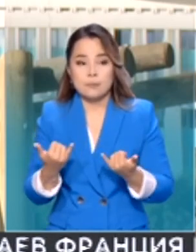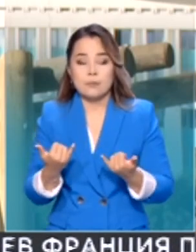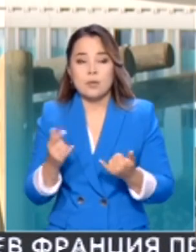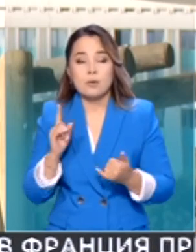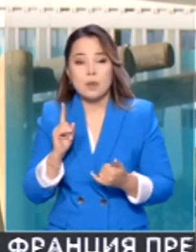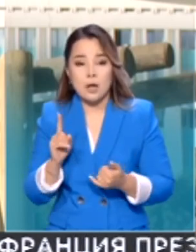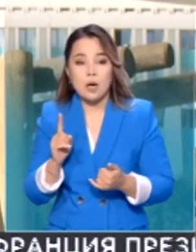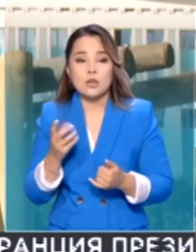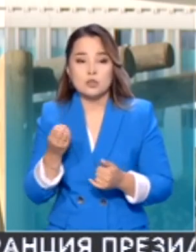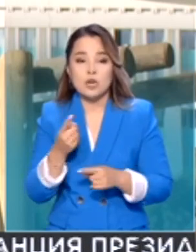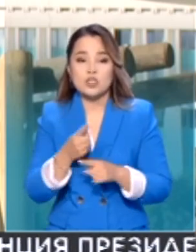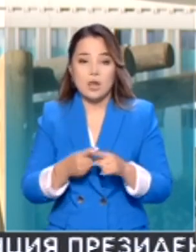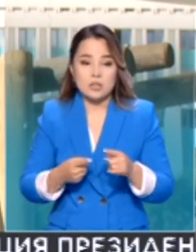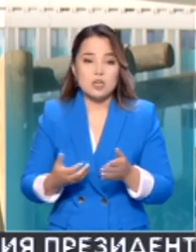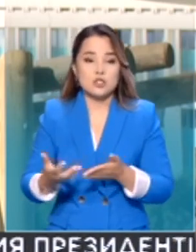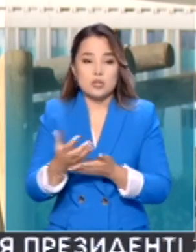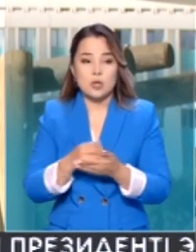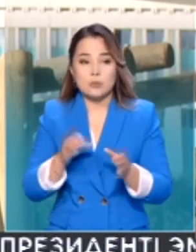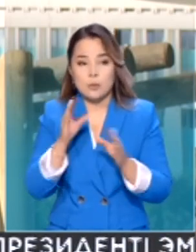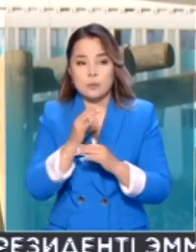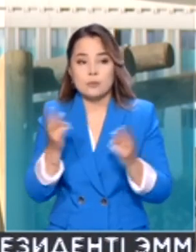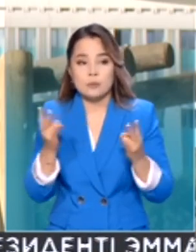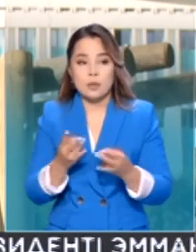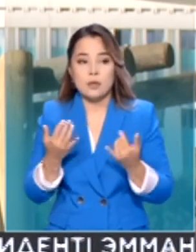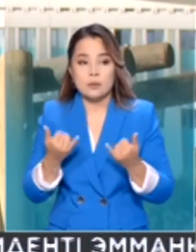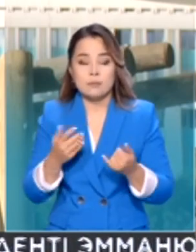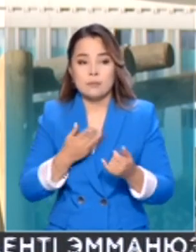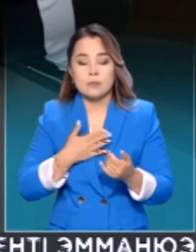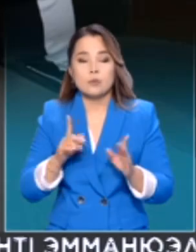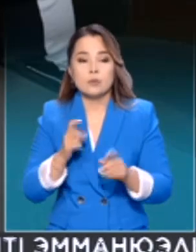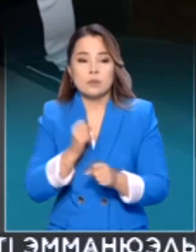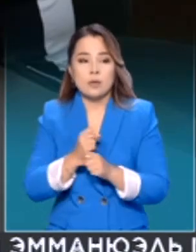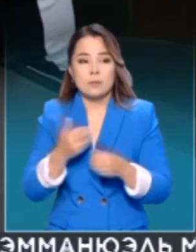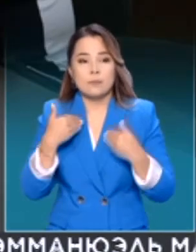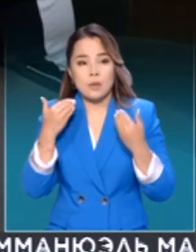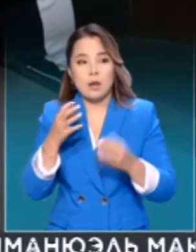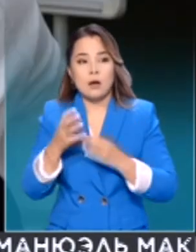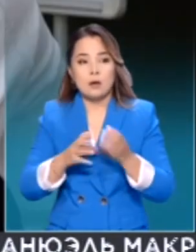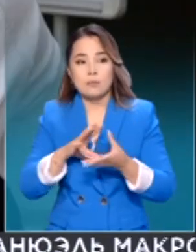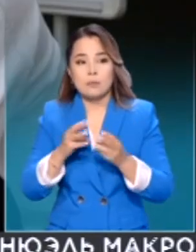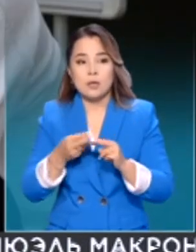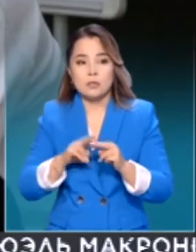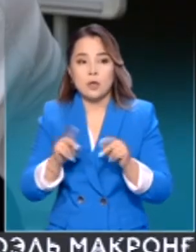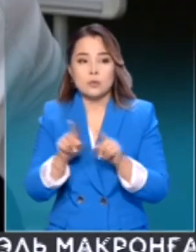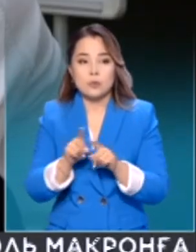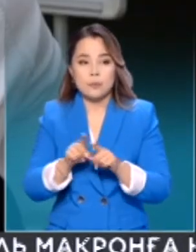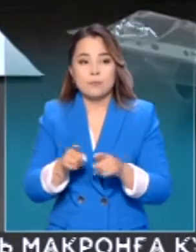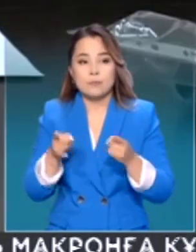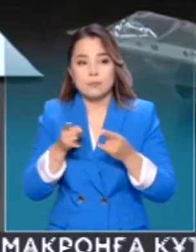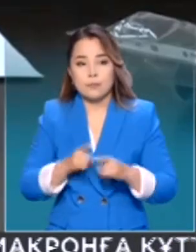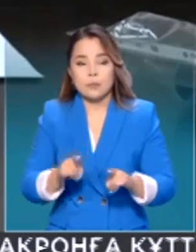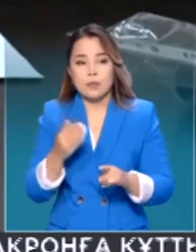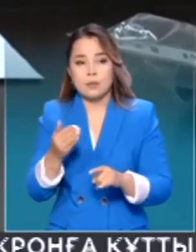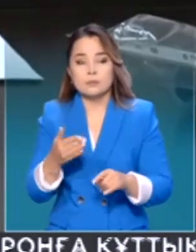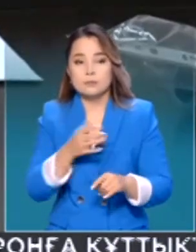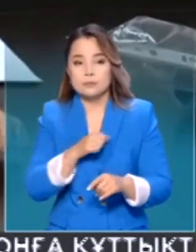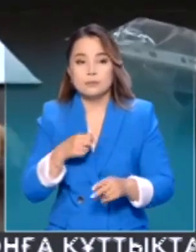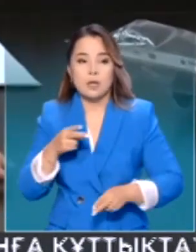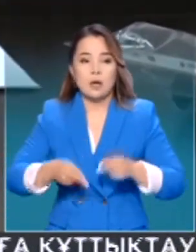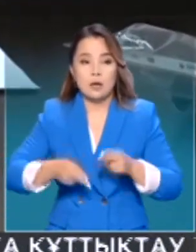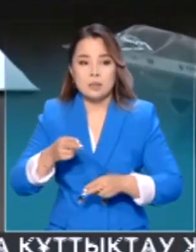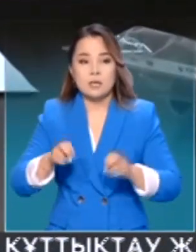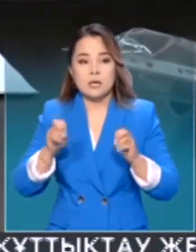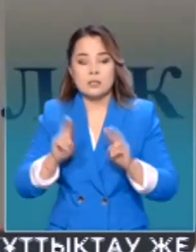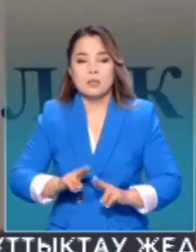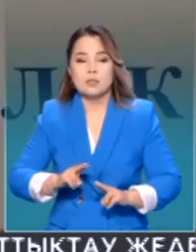Бірақ әлі де оның жартысын жинау керек, бірақ енді не істерімді білмей отырмын. Қазір әлем бойынша құлақ түстінің сүйегі туа бітті жабық адамдарға ота жасайтын